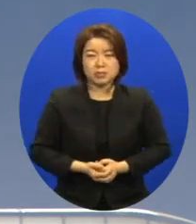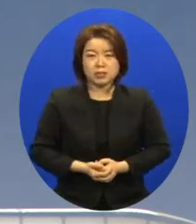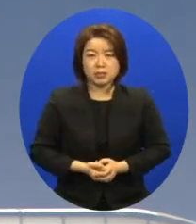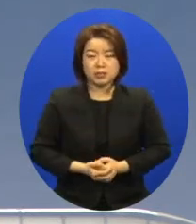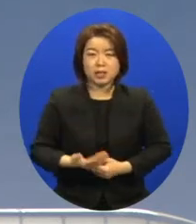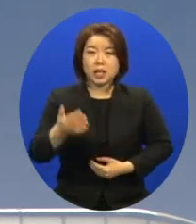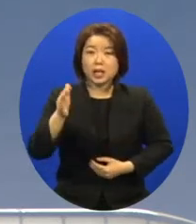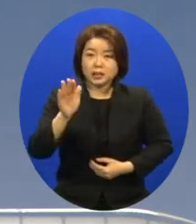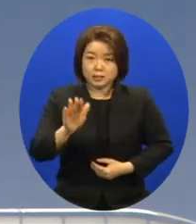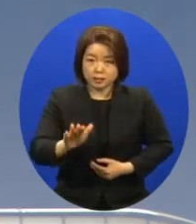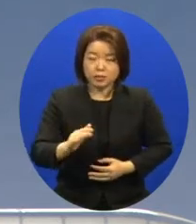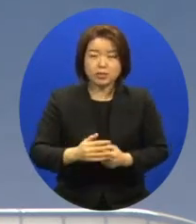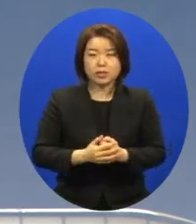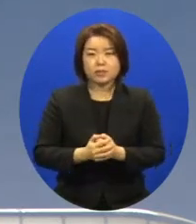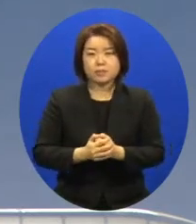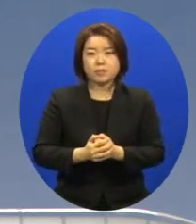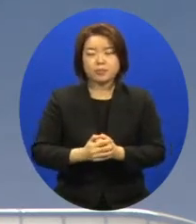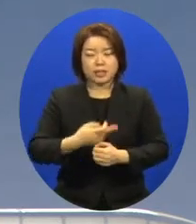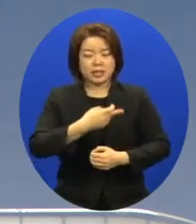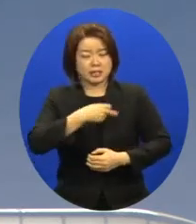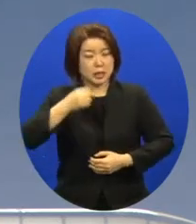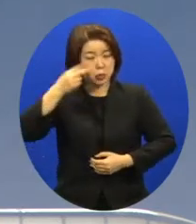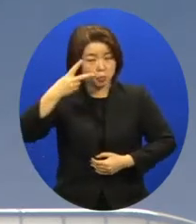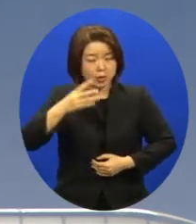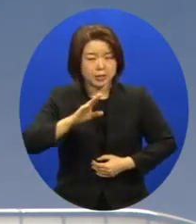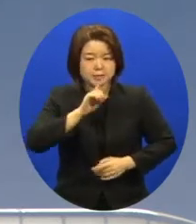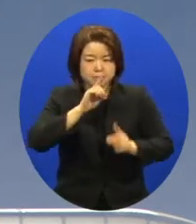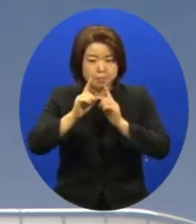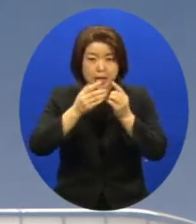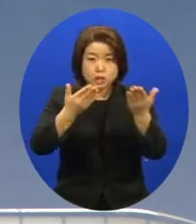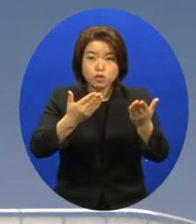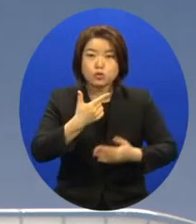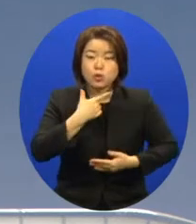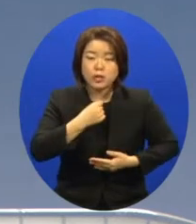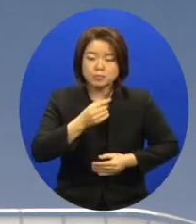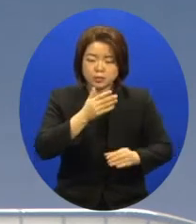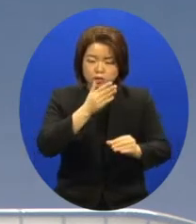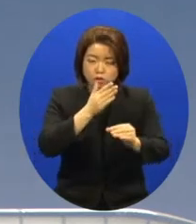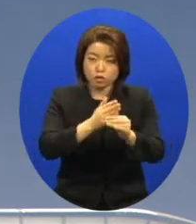그런데 사도 바울이 말해 라고 하는 진정한 핵심은